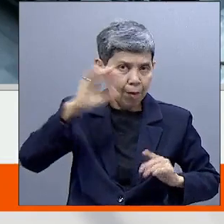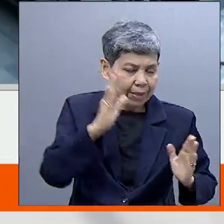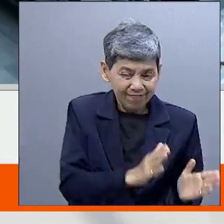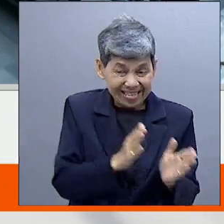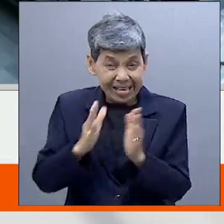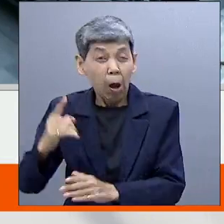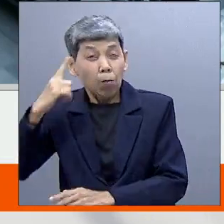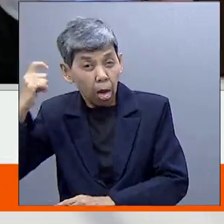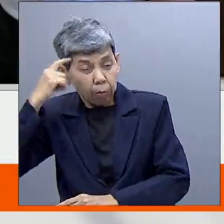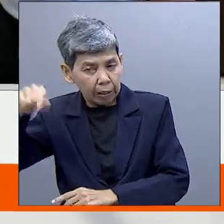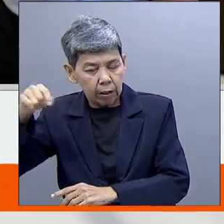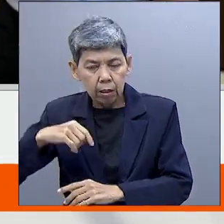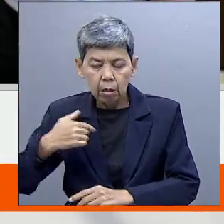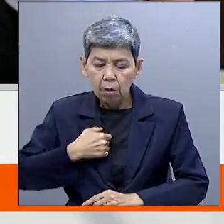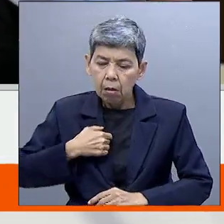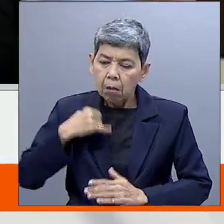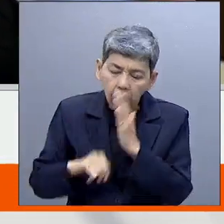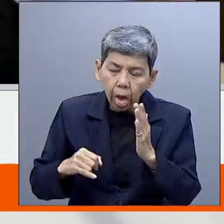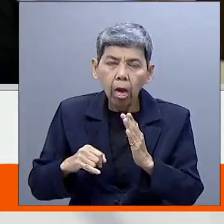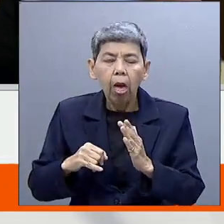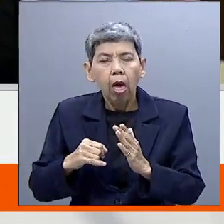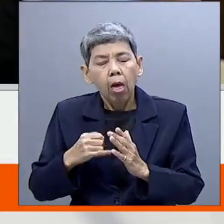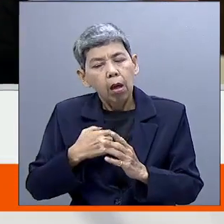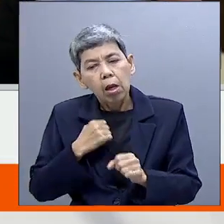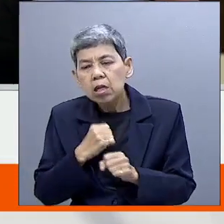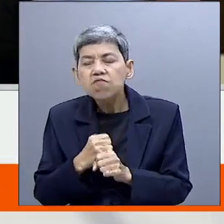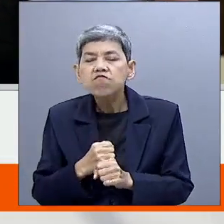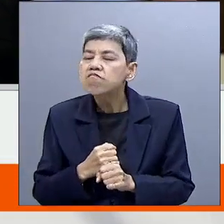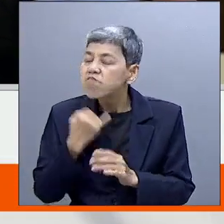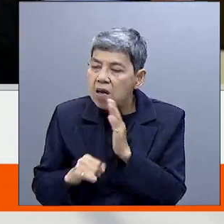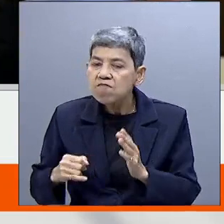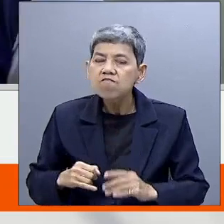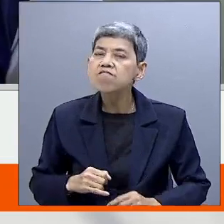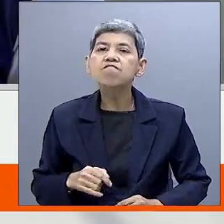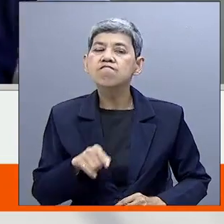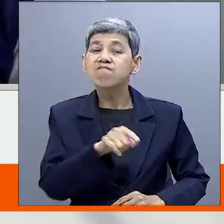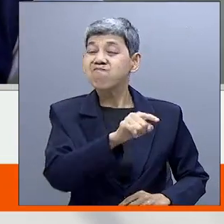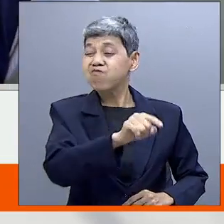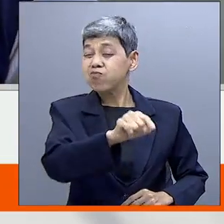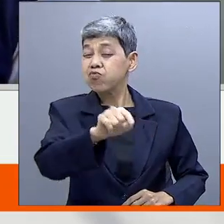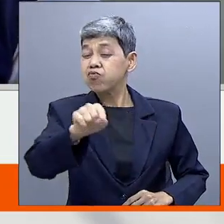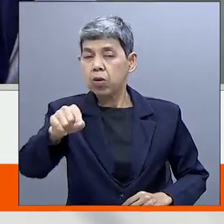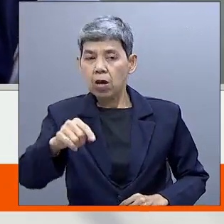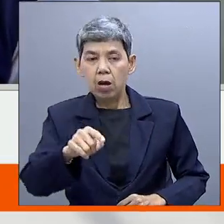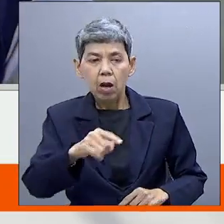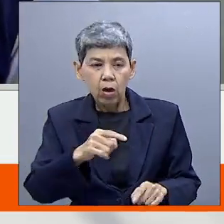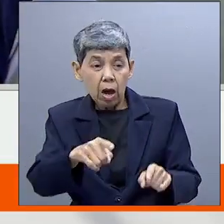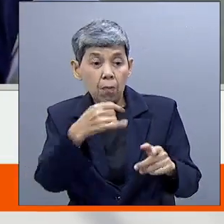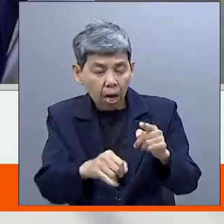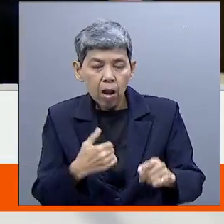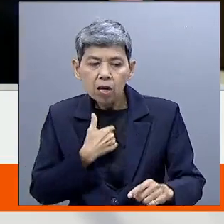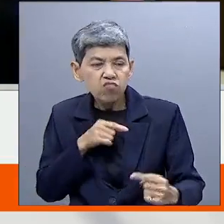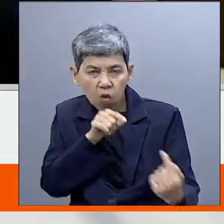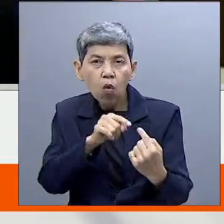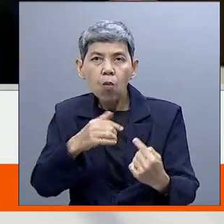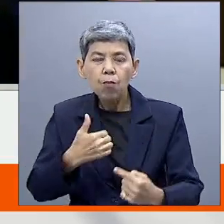ใหญ่จะเป็นจากอาการหลงผิดและทำให้เขากระทำไปต่อผู้ที่ตรงกับความหลงผิดของเขาเช่